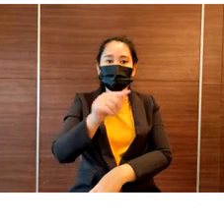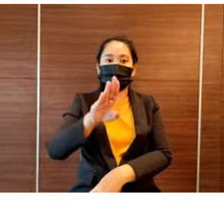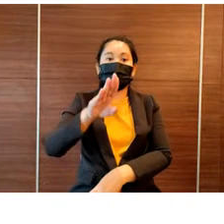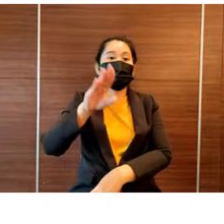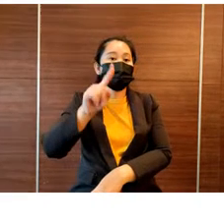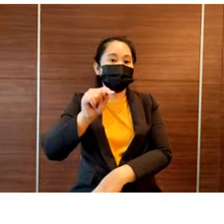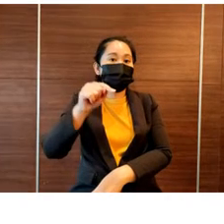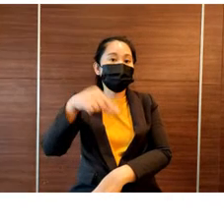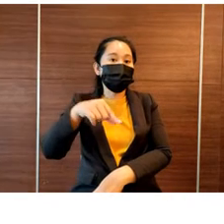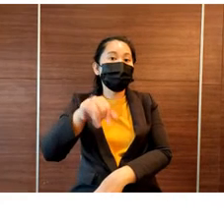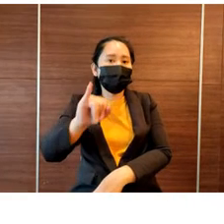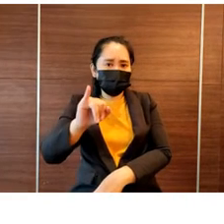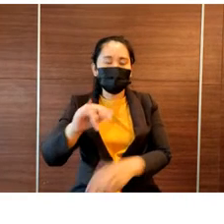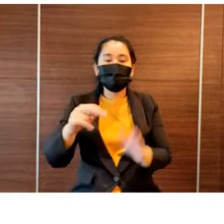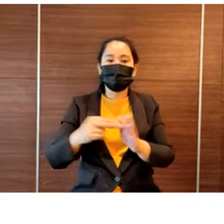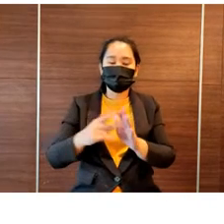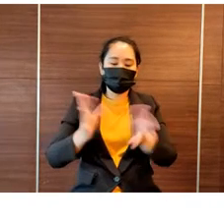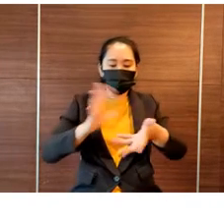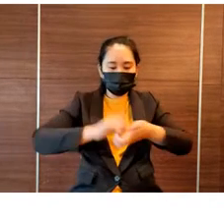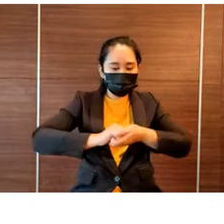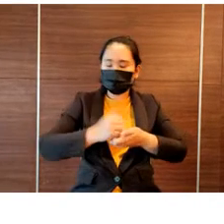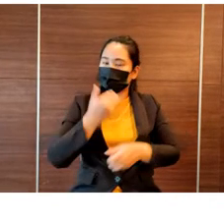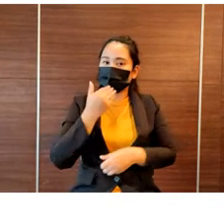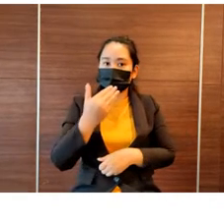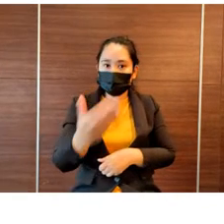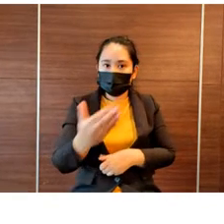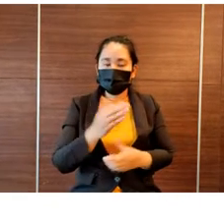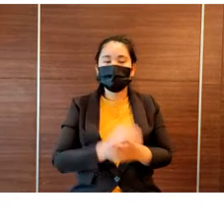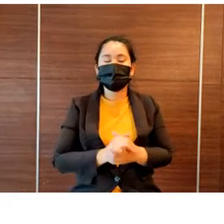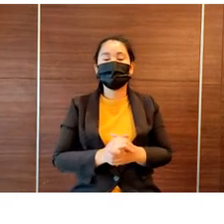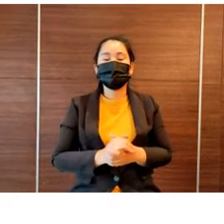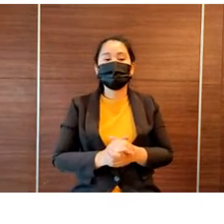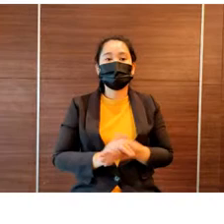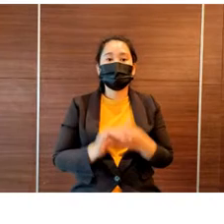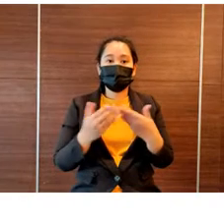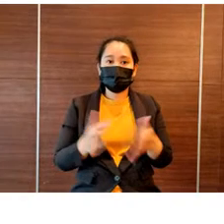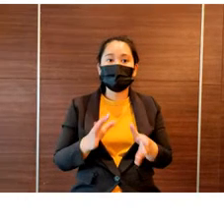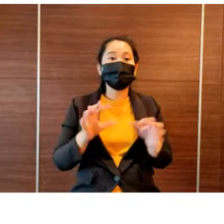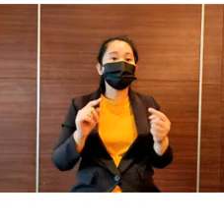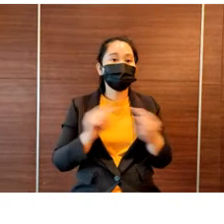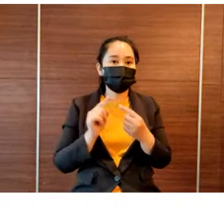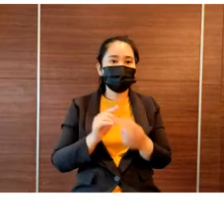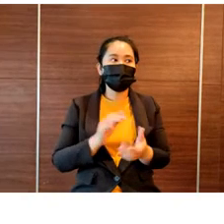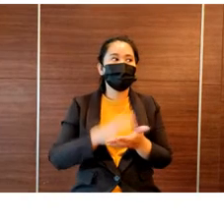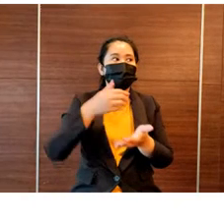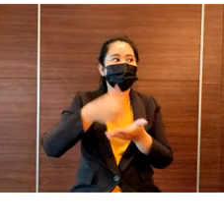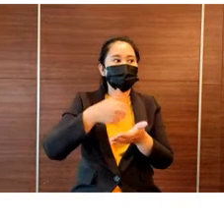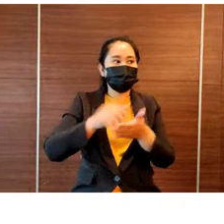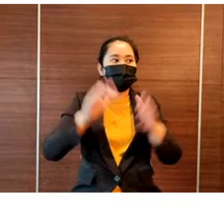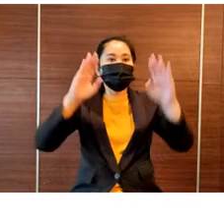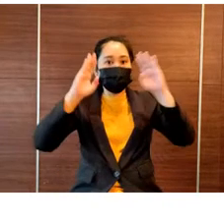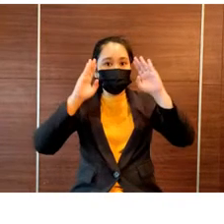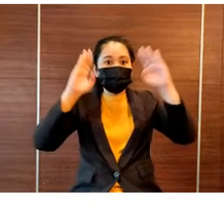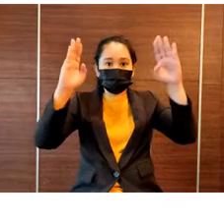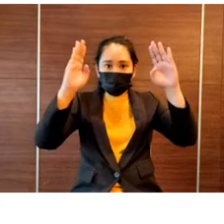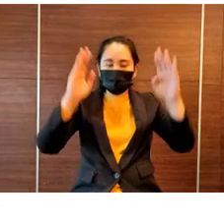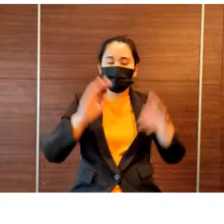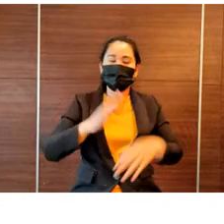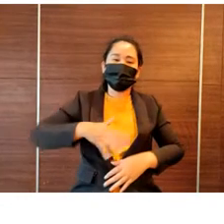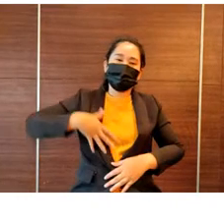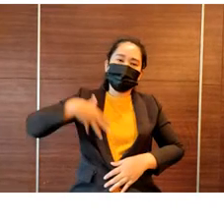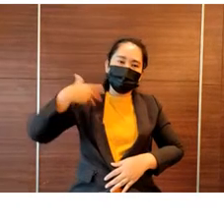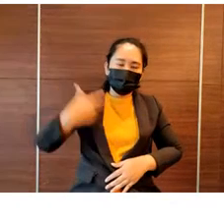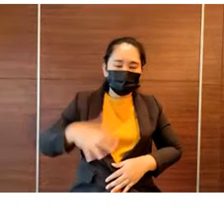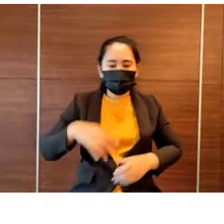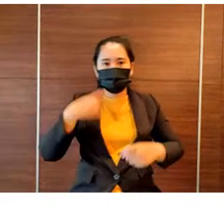LGBTQI ที่ได้ให้ความร่วมมือด้วยดีเสมอมาและได้มีการแบ่งปันเรื่องราวประสบการณ์ความยากลำบ